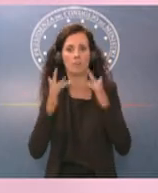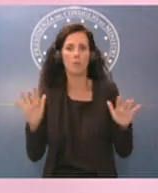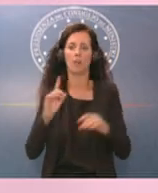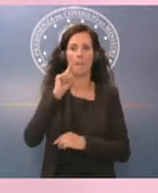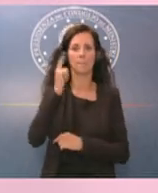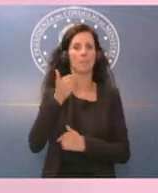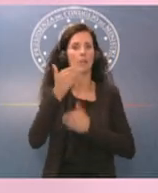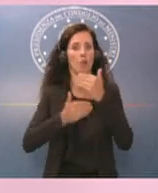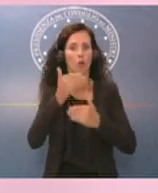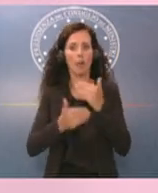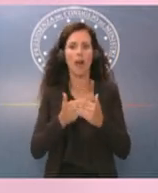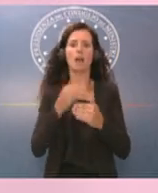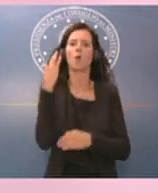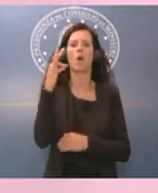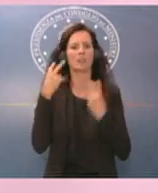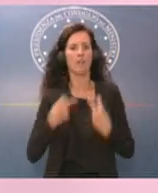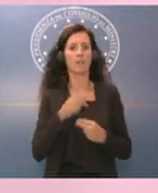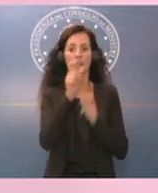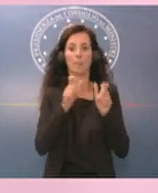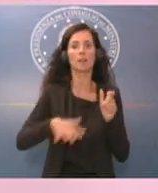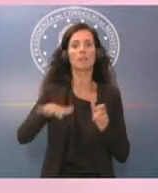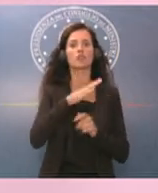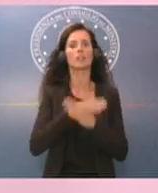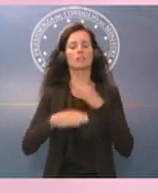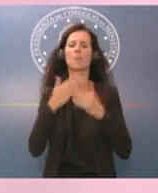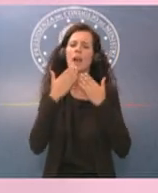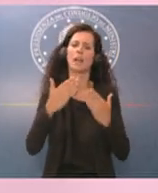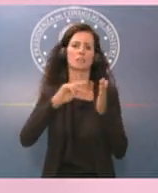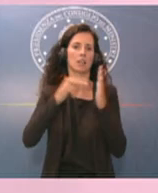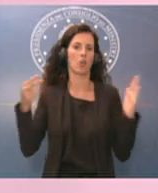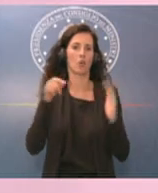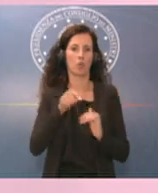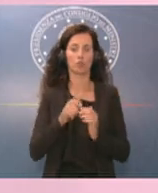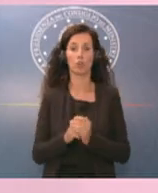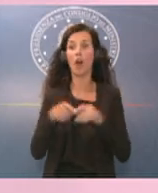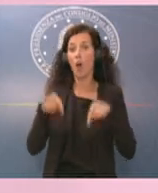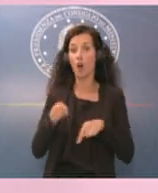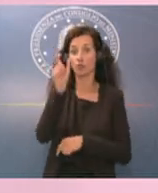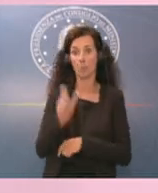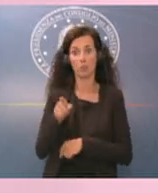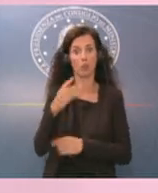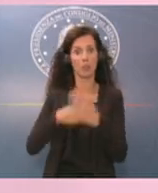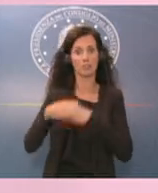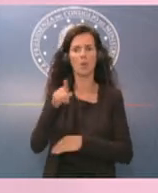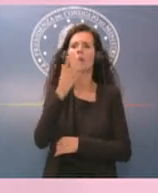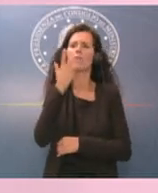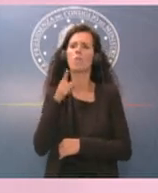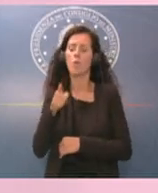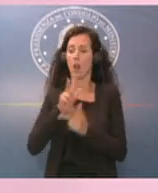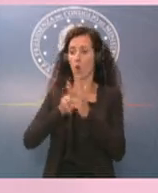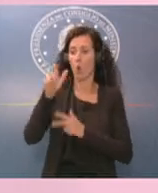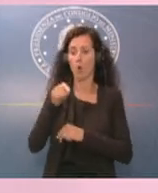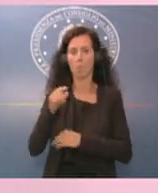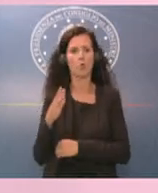vita delle persone con disabilità attraverso la tecnologia. Oggi, se una persona con disabilità vuole spostarsi da un